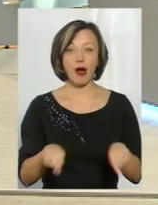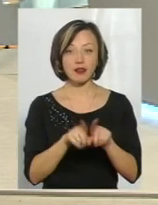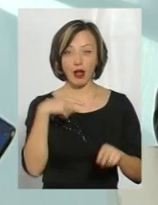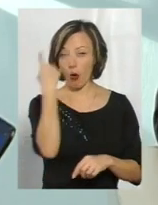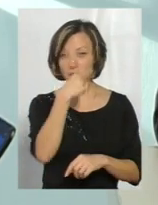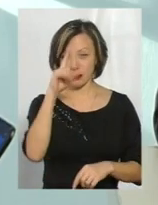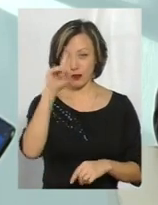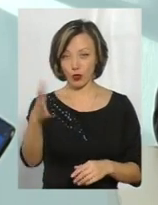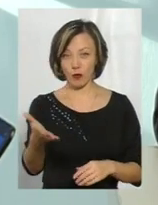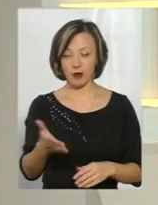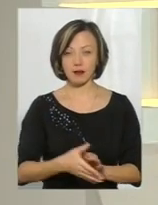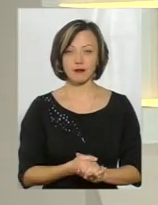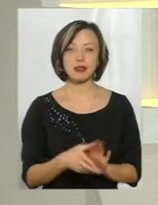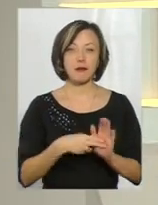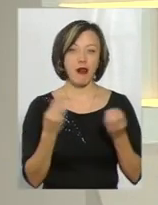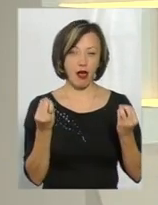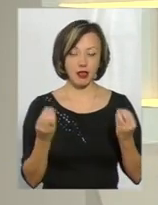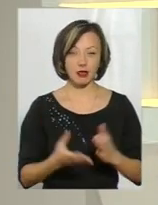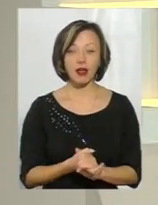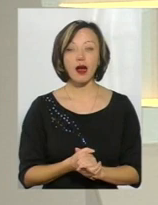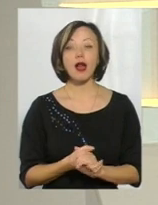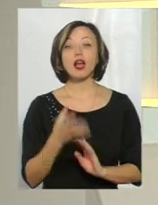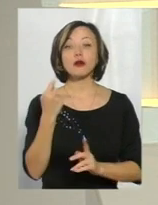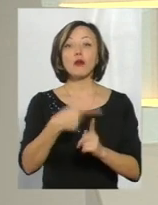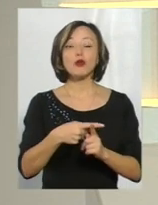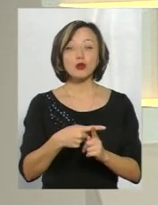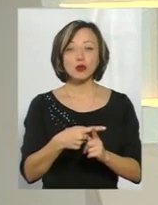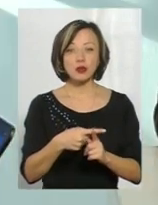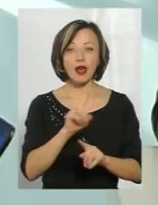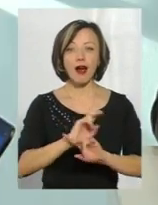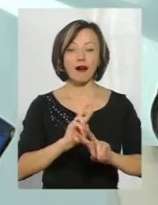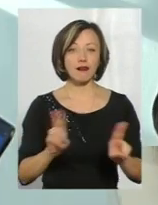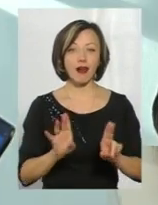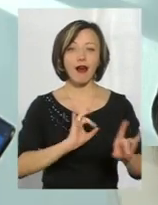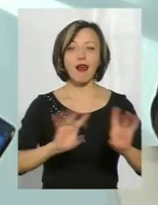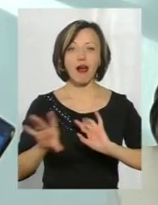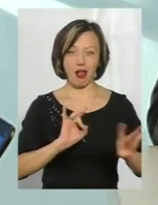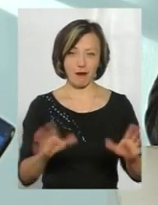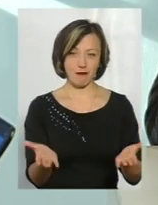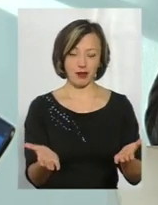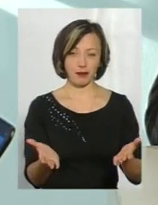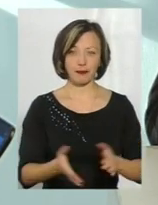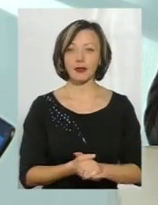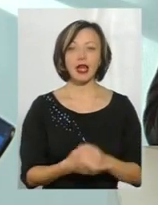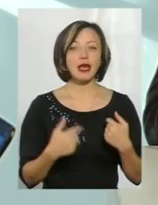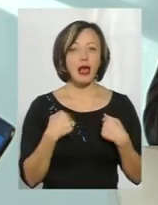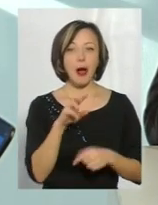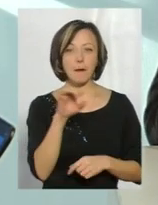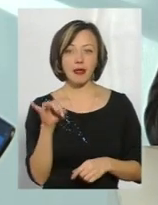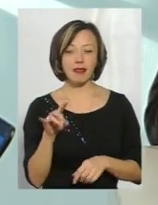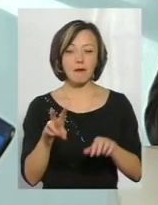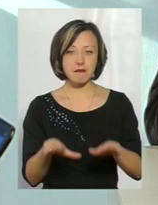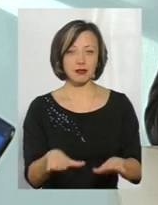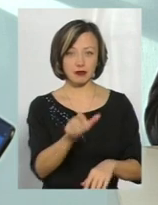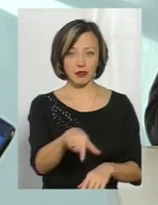За обличчя, так. За бренд. Так, це ще плюсик, ще, знаєте, ще один плюсик в рекламу. От, угу. Просто для реклами. Я би на місці виборців,